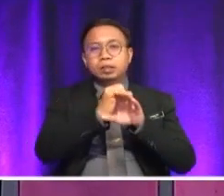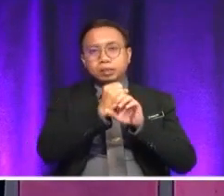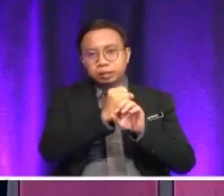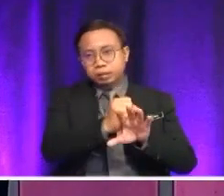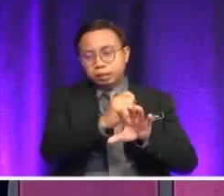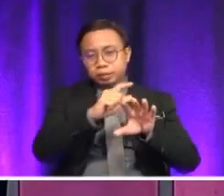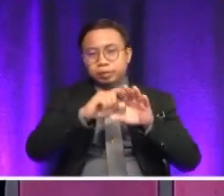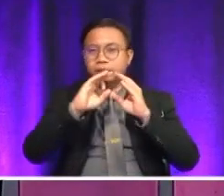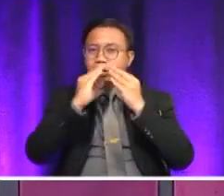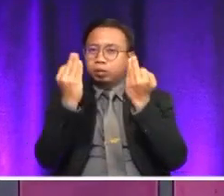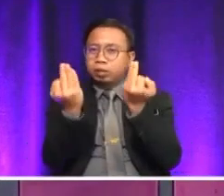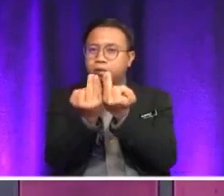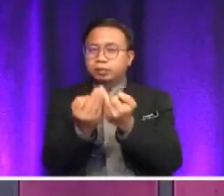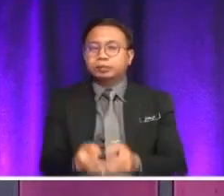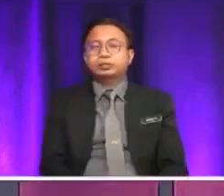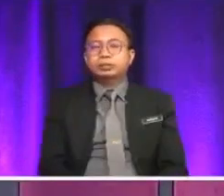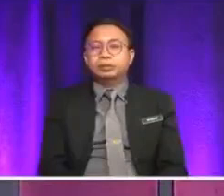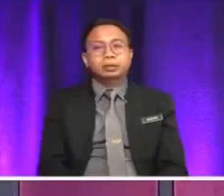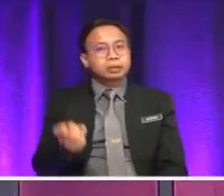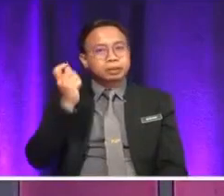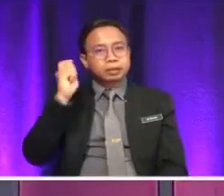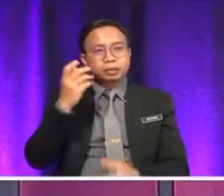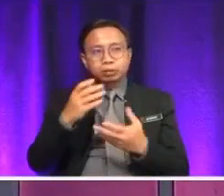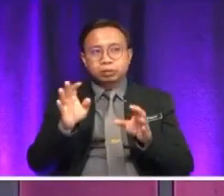kepada keluarga? Kita buat cerita tadi.